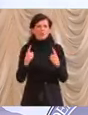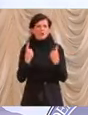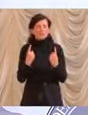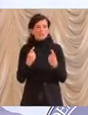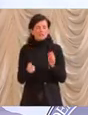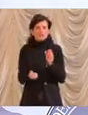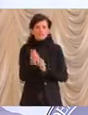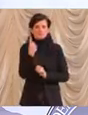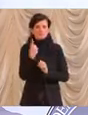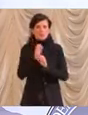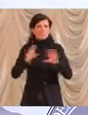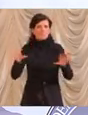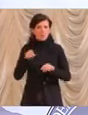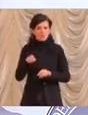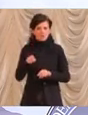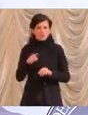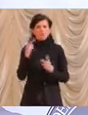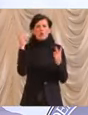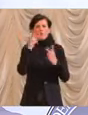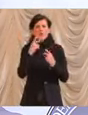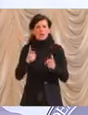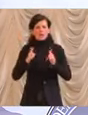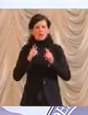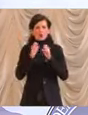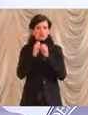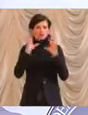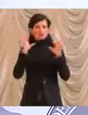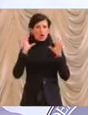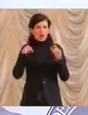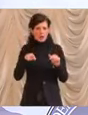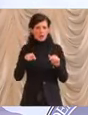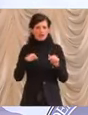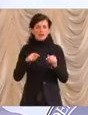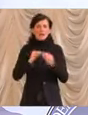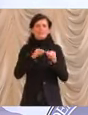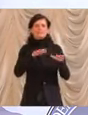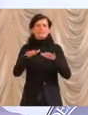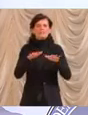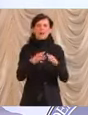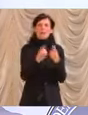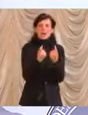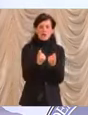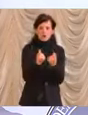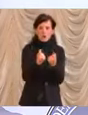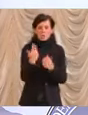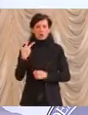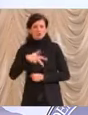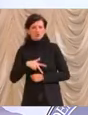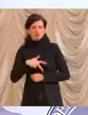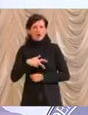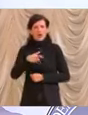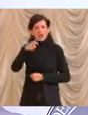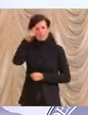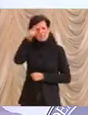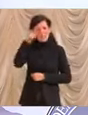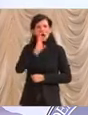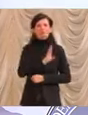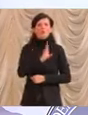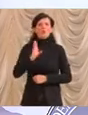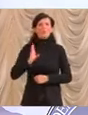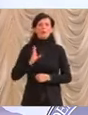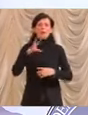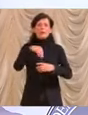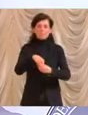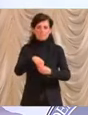simmetrico che riguarda tutti i sistemi economico-sociali degli Stati membri. Non c'è uno Stato